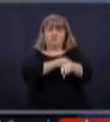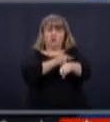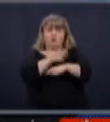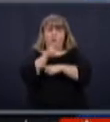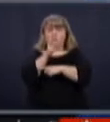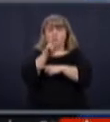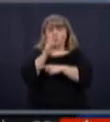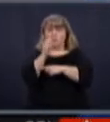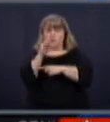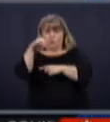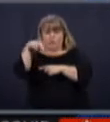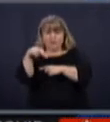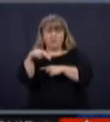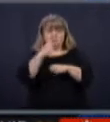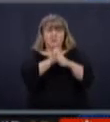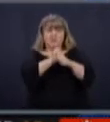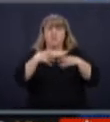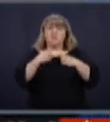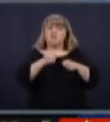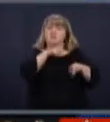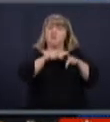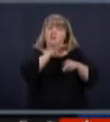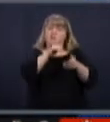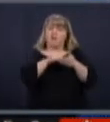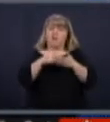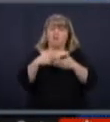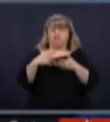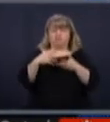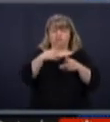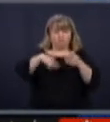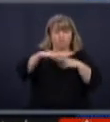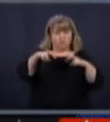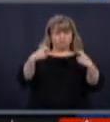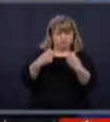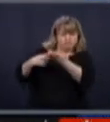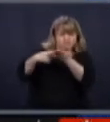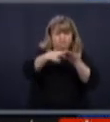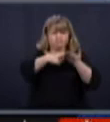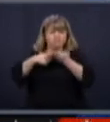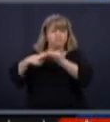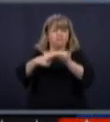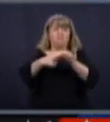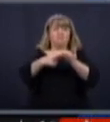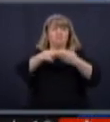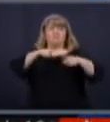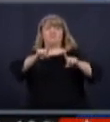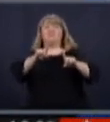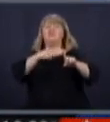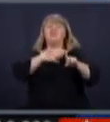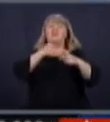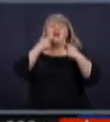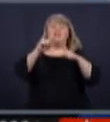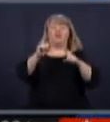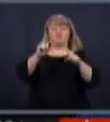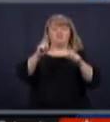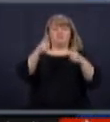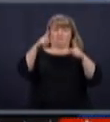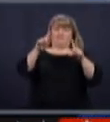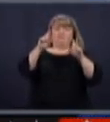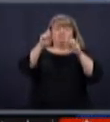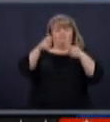Santé publique de Montréal. Et je suis très content de vous annoncer qu'on a le feu vert pour ouvrir